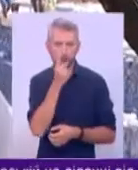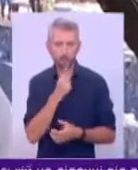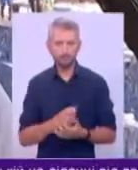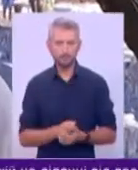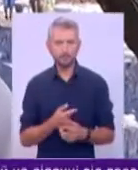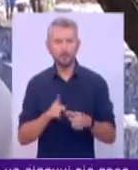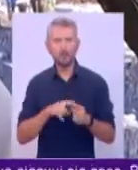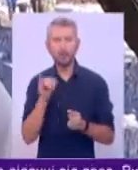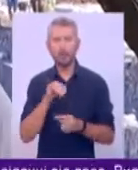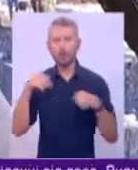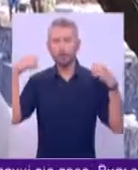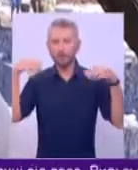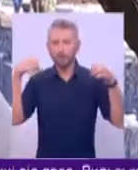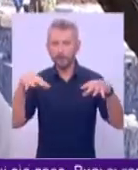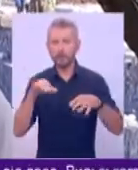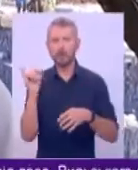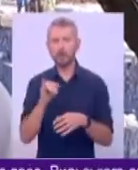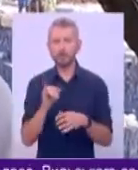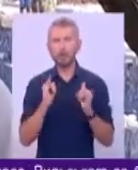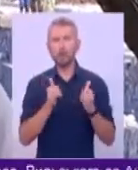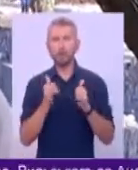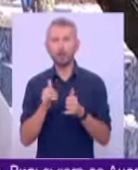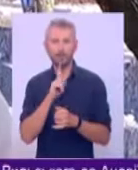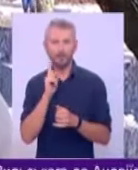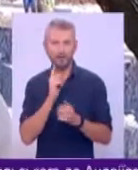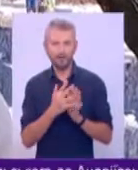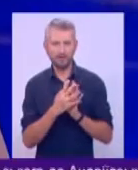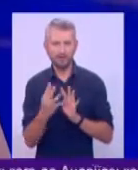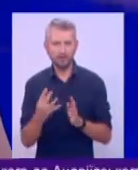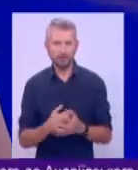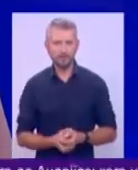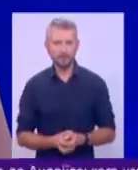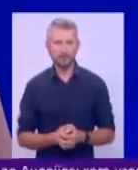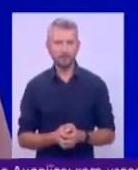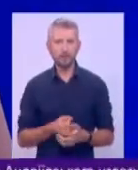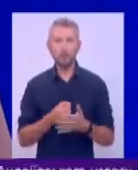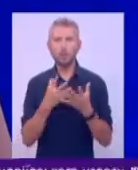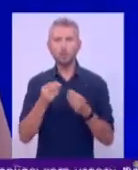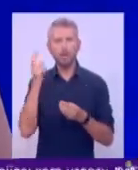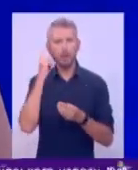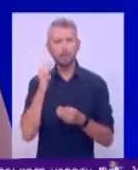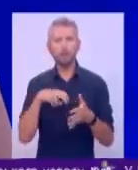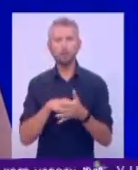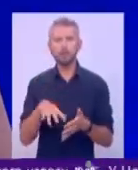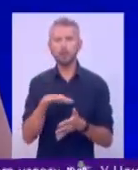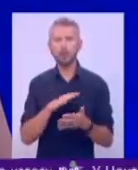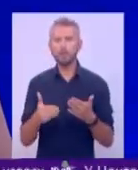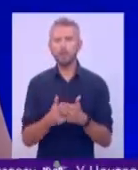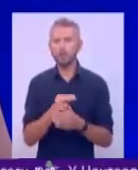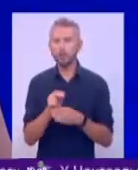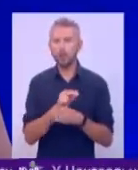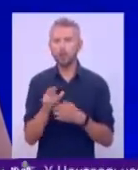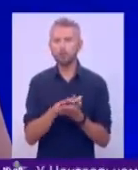Це і освітлення, і полив зелених насаджень. До Дня Києва на Поштовій площі відновлять